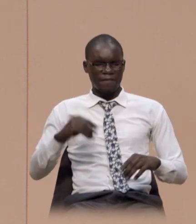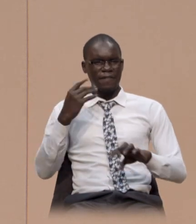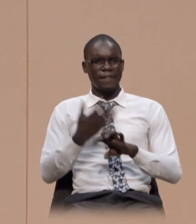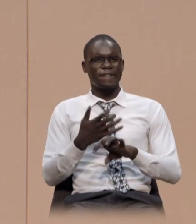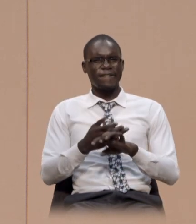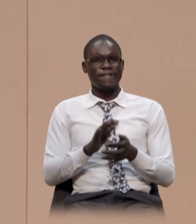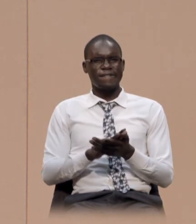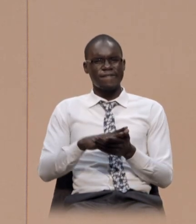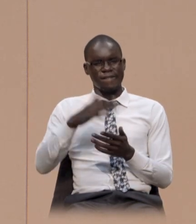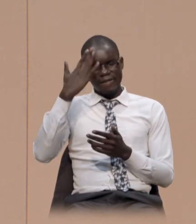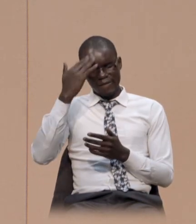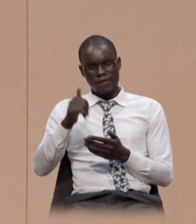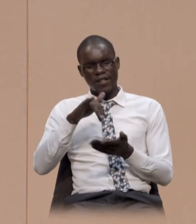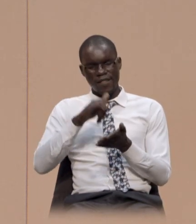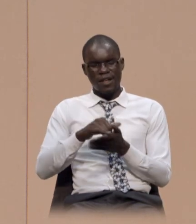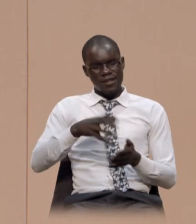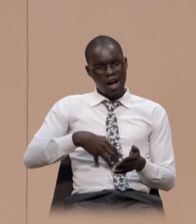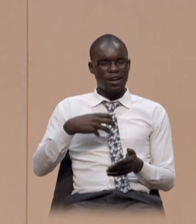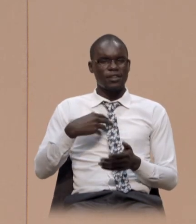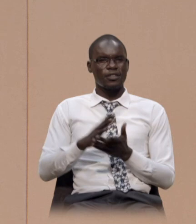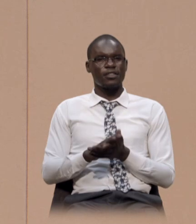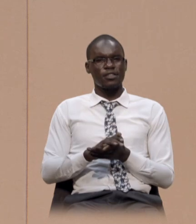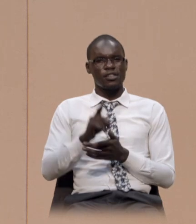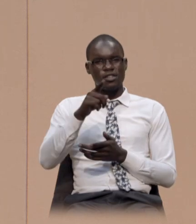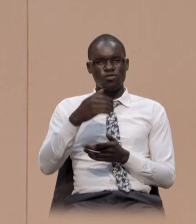Mungu akamwambia kwa sababu ya hii hasira,